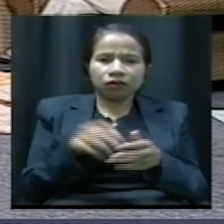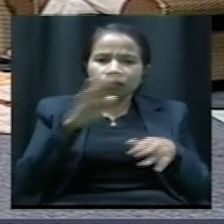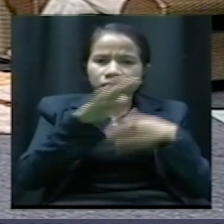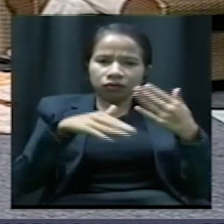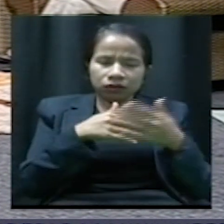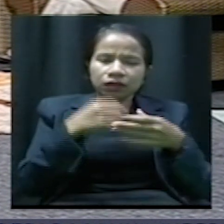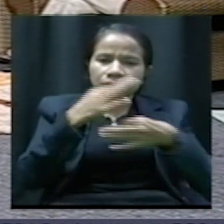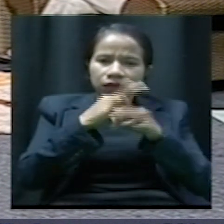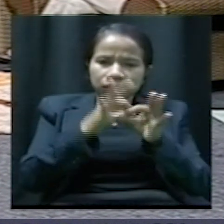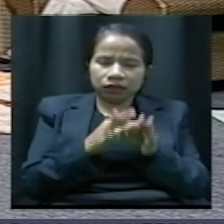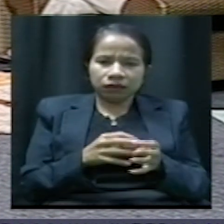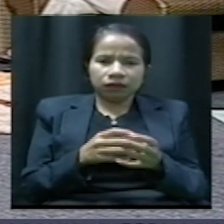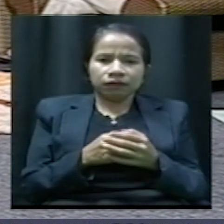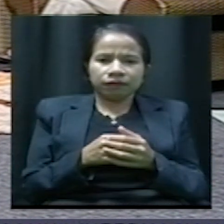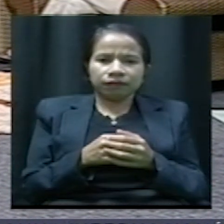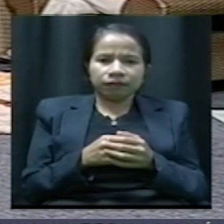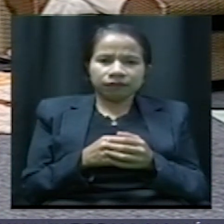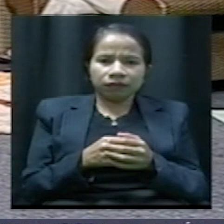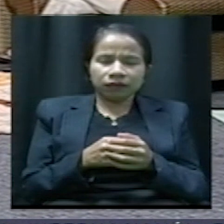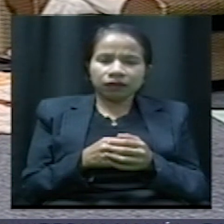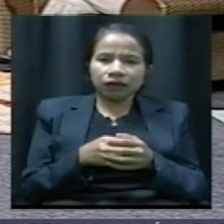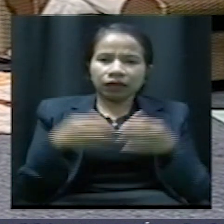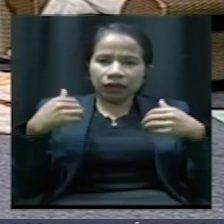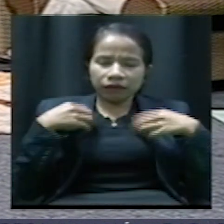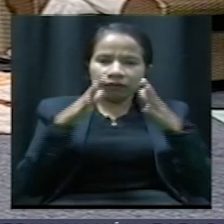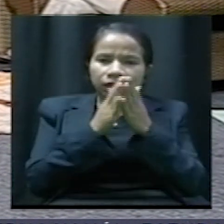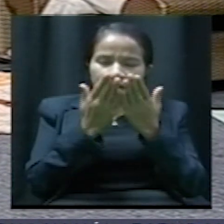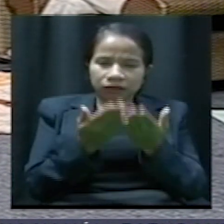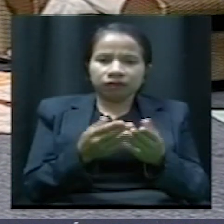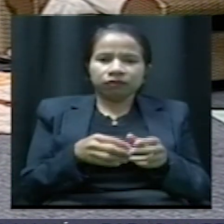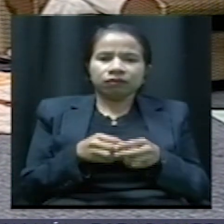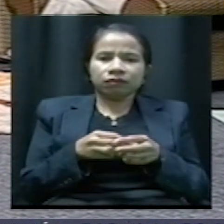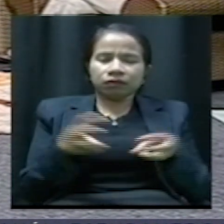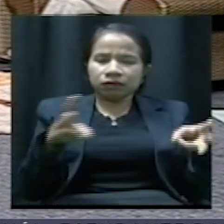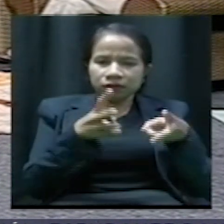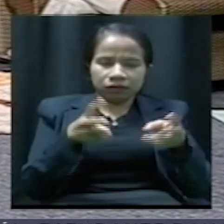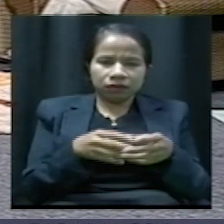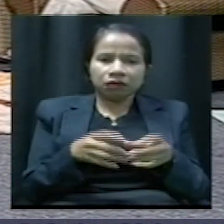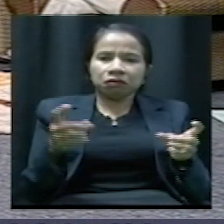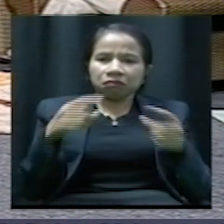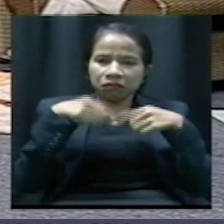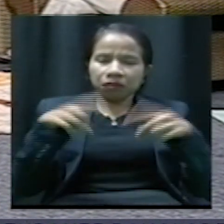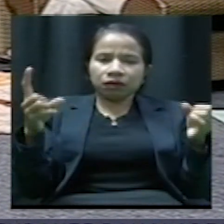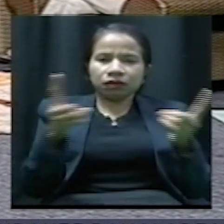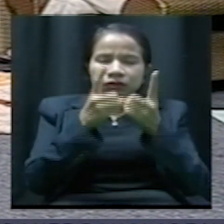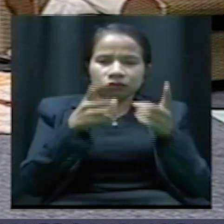boa tudo de tem que atia si de tem que ita tem que mata dan leve claro kata okay quando bam hasil kolega ho tipo idan